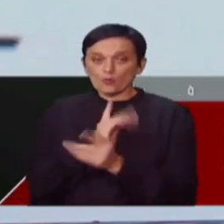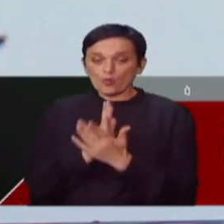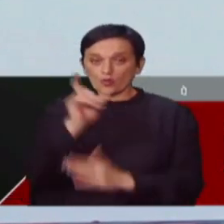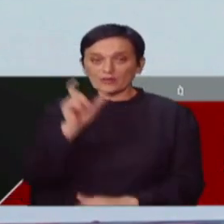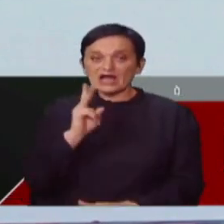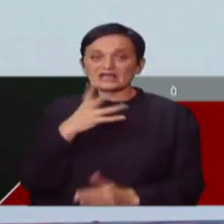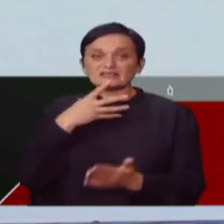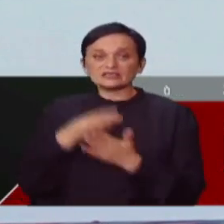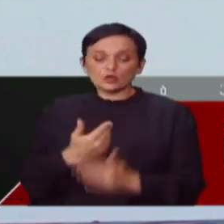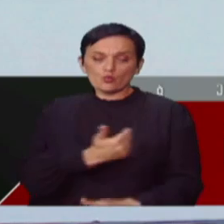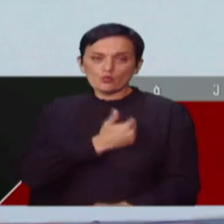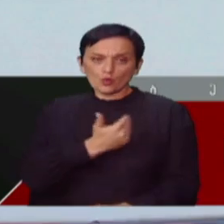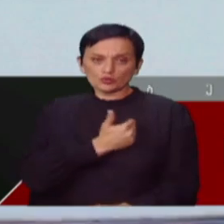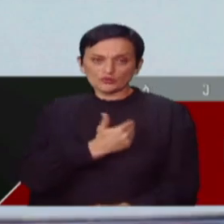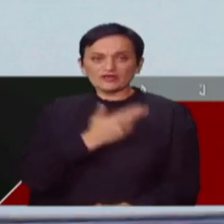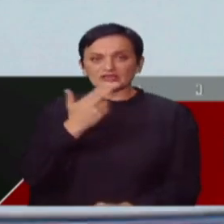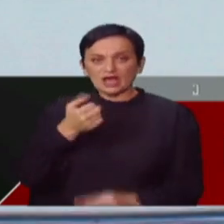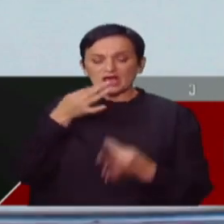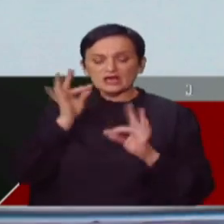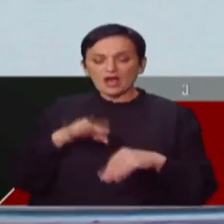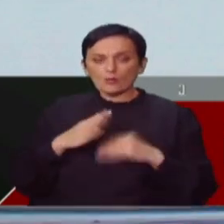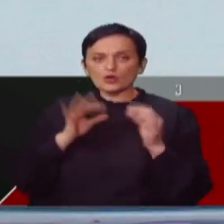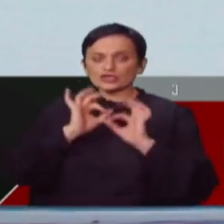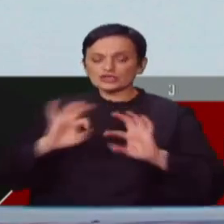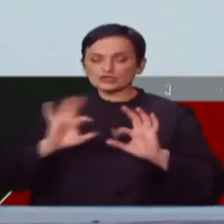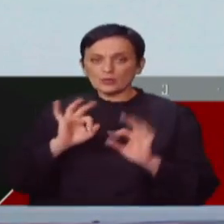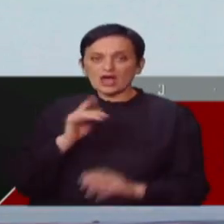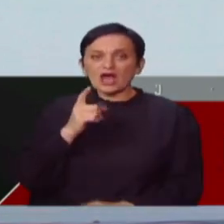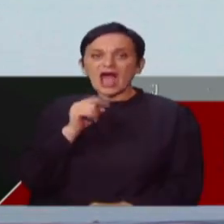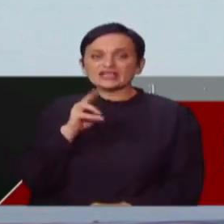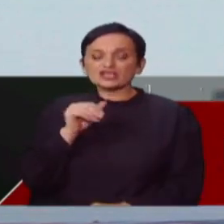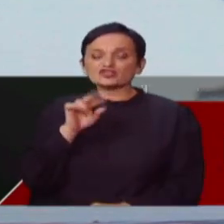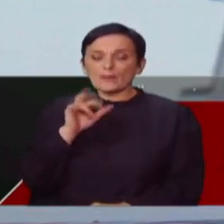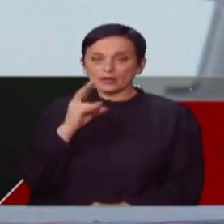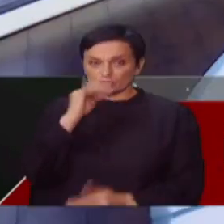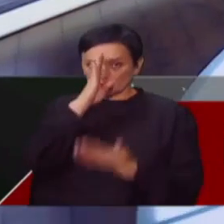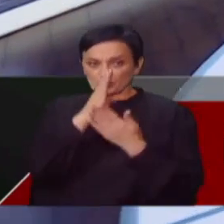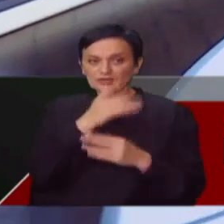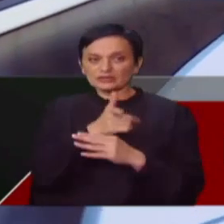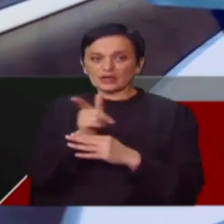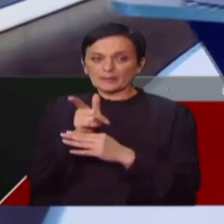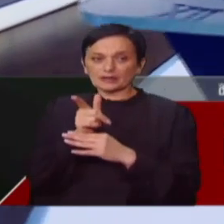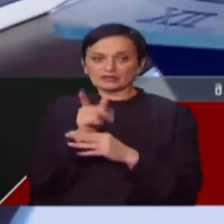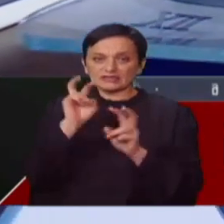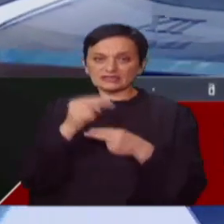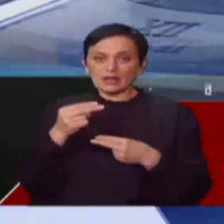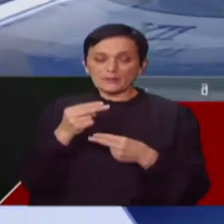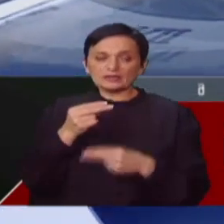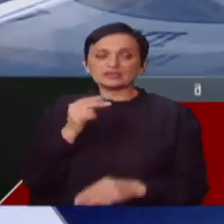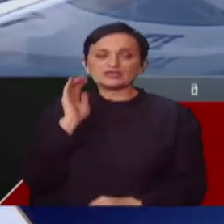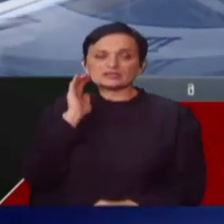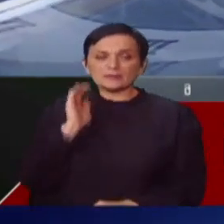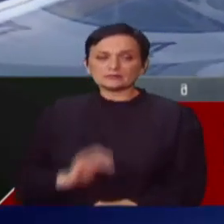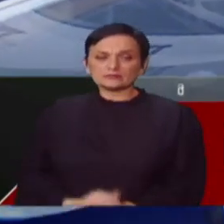Kandidatma sakutar motivaciase da gamotsdilebaze isaobra. Khatia Jamalašvili guirteba akhla pirdapir eterši am temit. Khatia